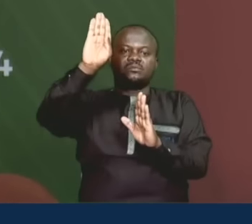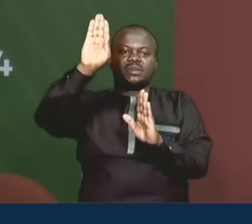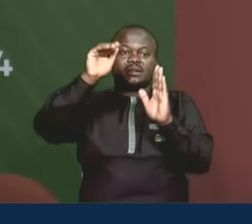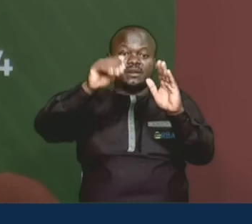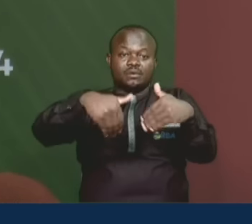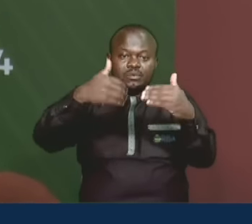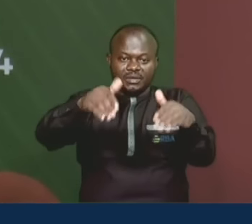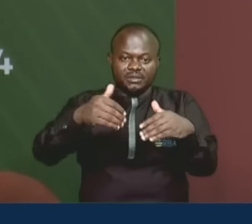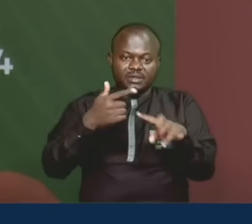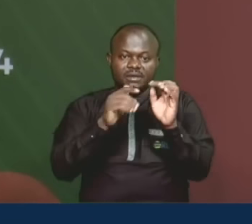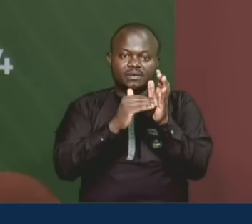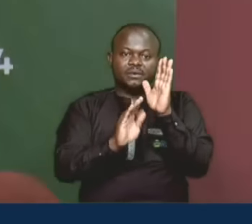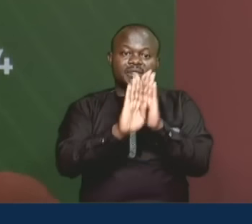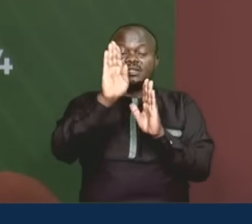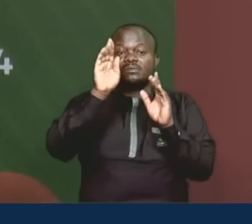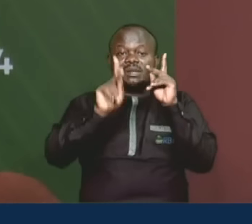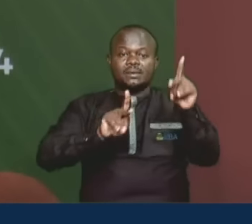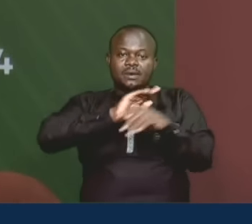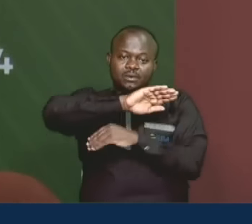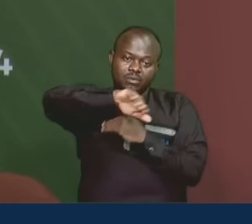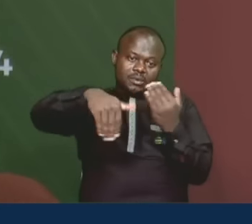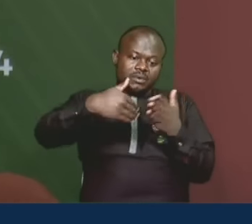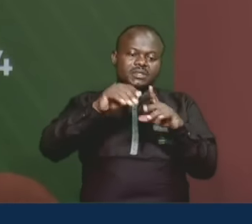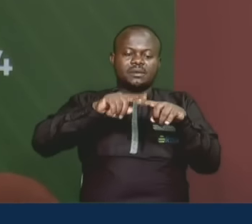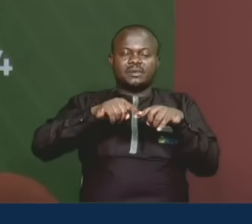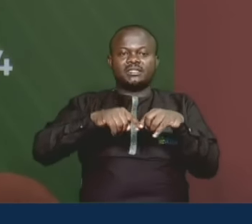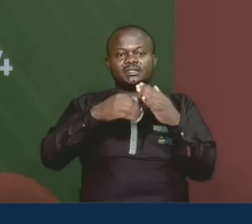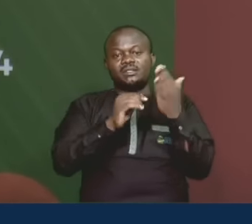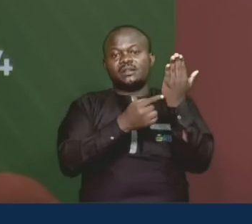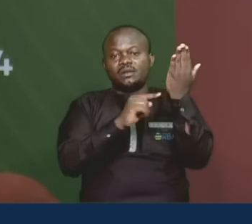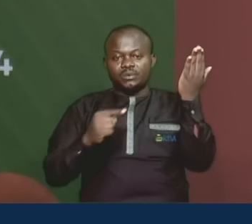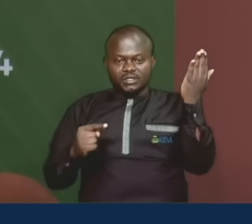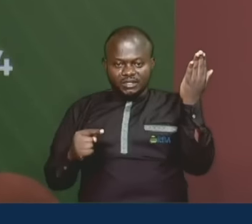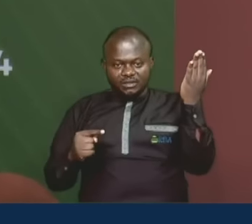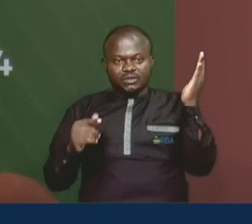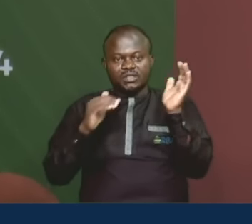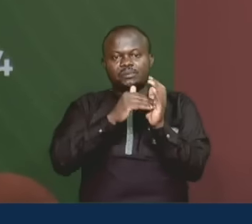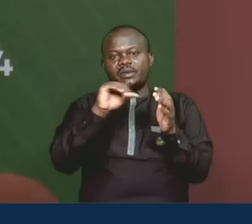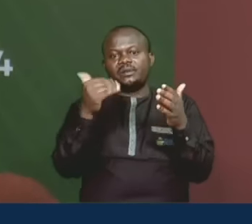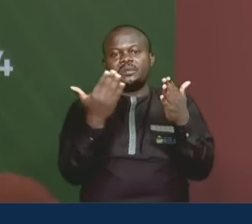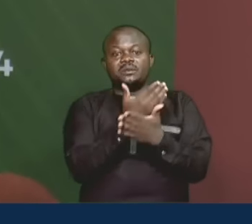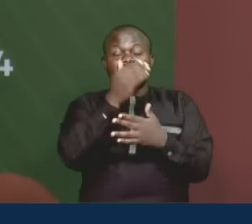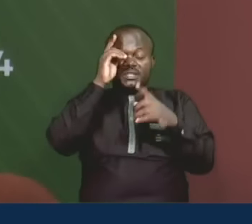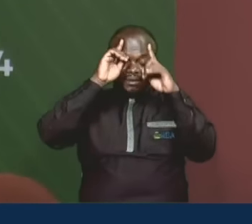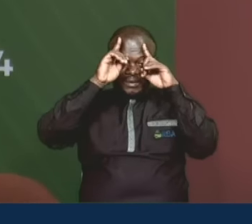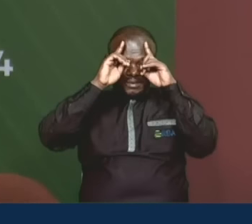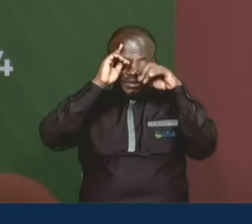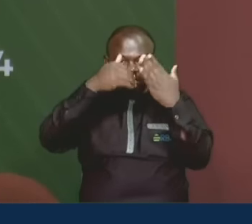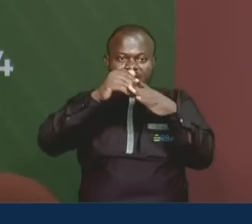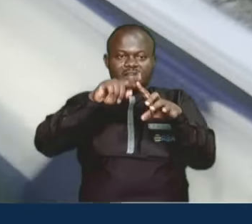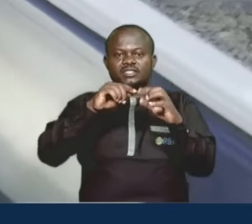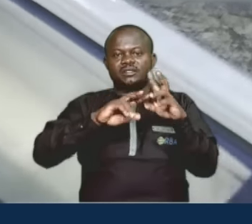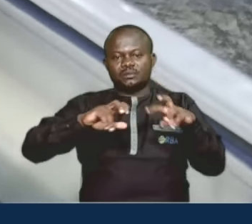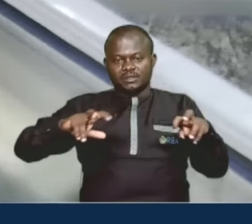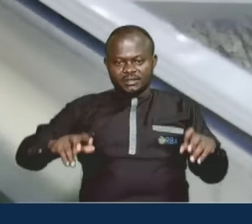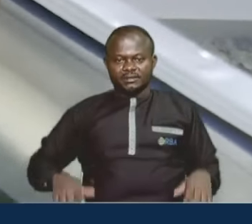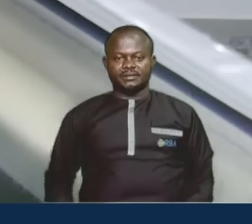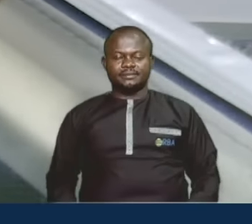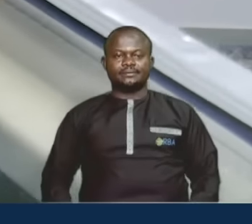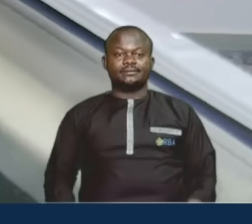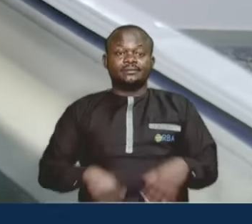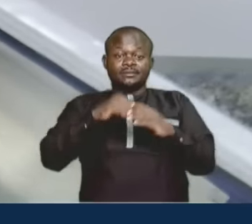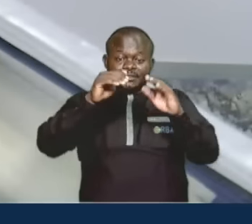ubuhinzi, bateze imbere umuturage bashingiye ku ikoranabuhanga n'ibishya byahanzwe hashingiye ku bushakashatsi.